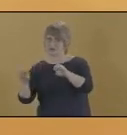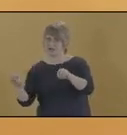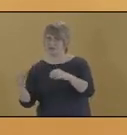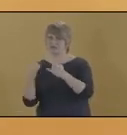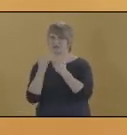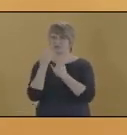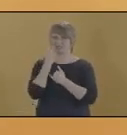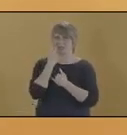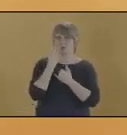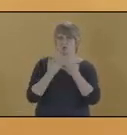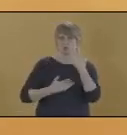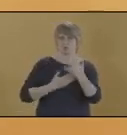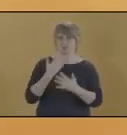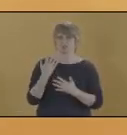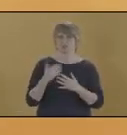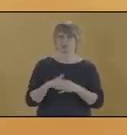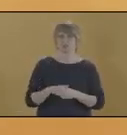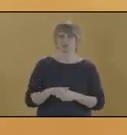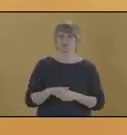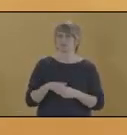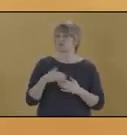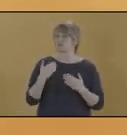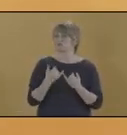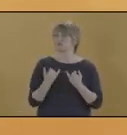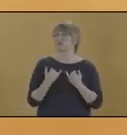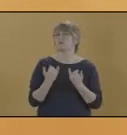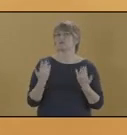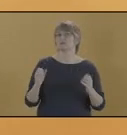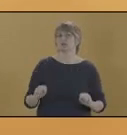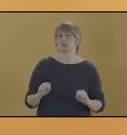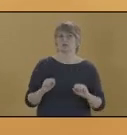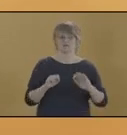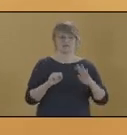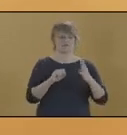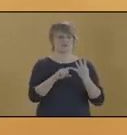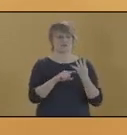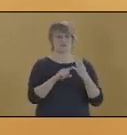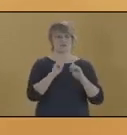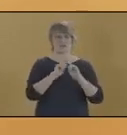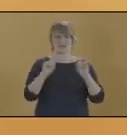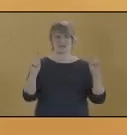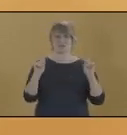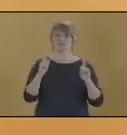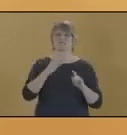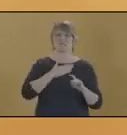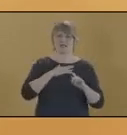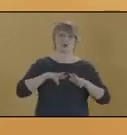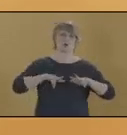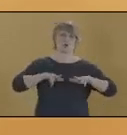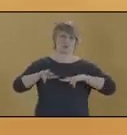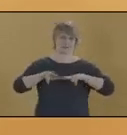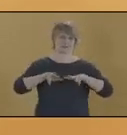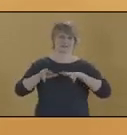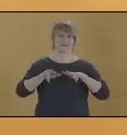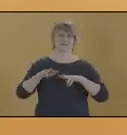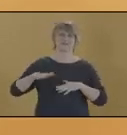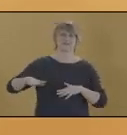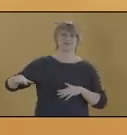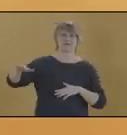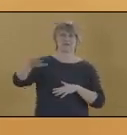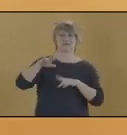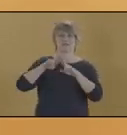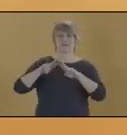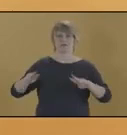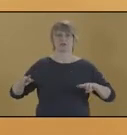von Verschwörungstheorien teil mit? Und bei dem vierten Thema, das ist natürlich meine Organisation, wir sind im Bereich der Friedens-